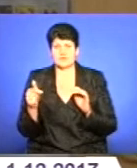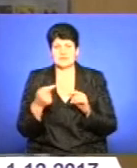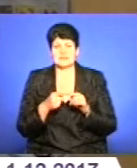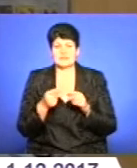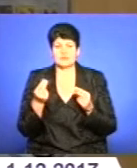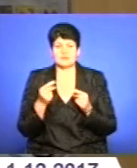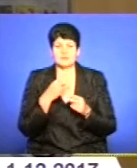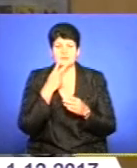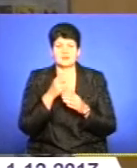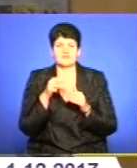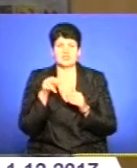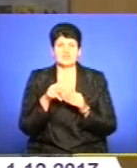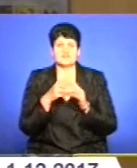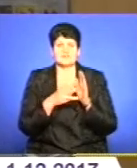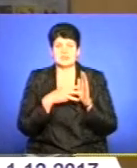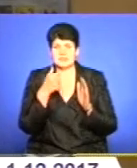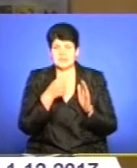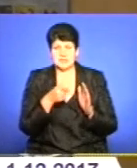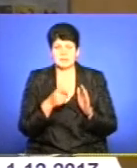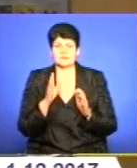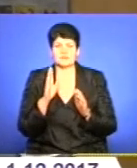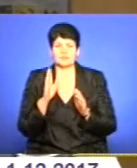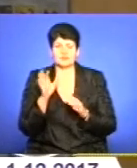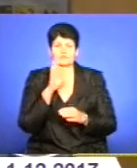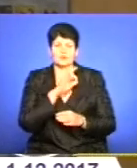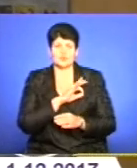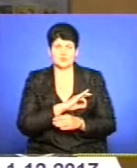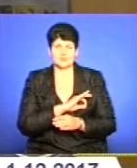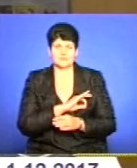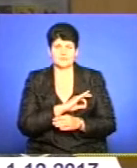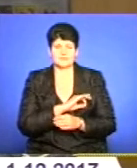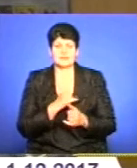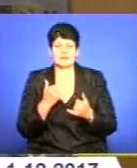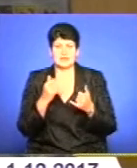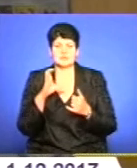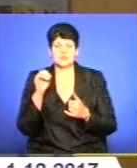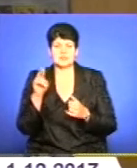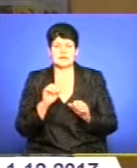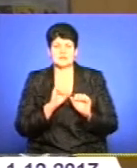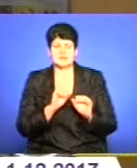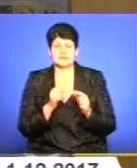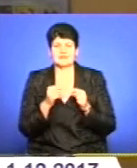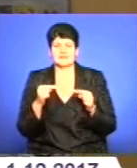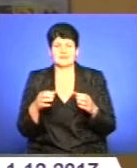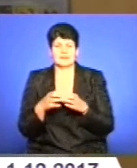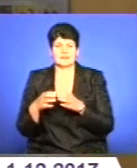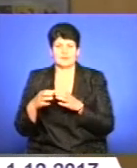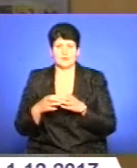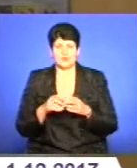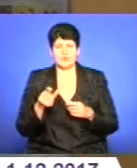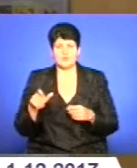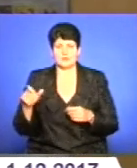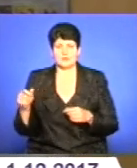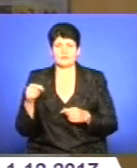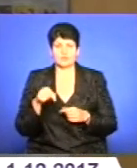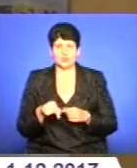на 2018 рік, значить, які будуть використовуватися для соціального захисту різних категорій громадян, і в тому